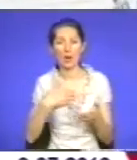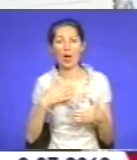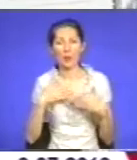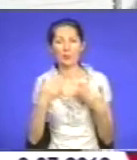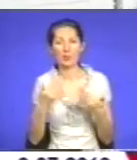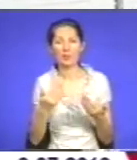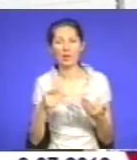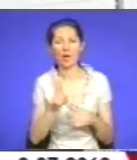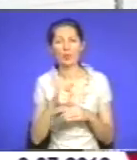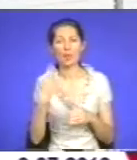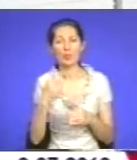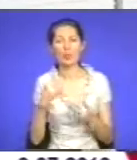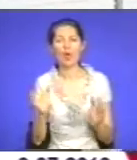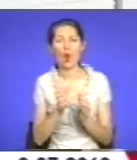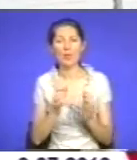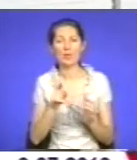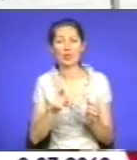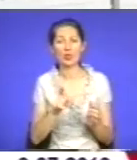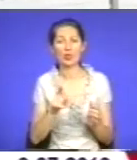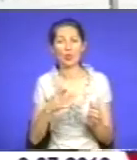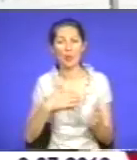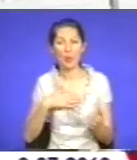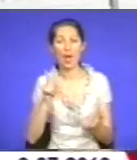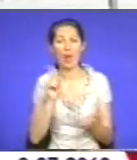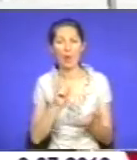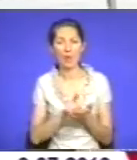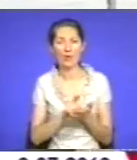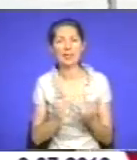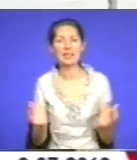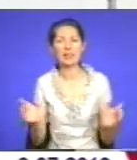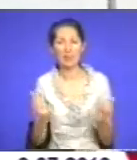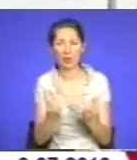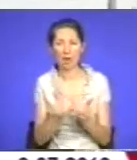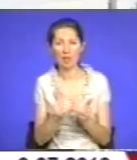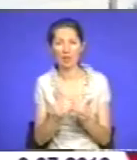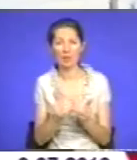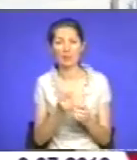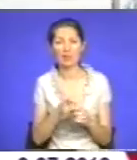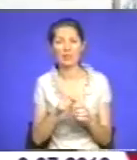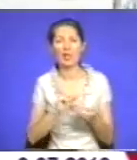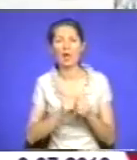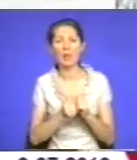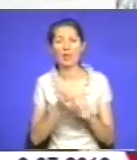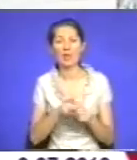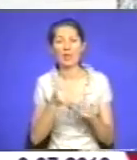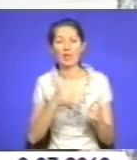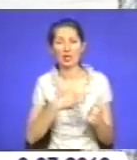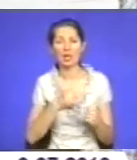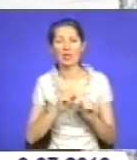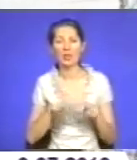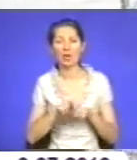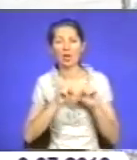області, опікується тим, що ми повинні збирати ті каміння, які, на жаль, так